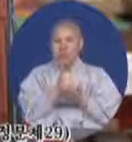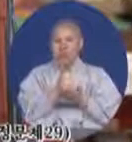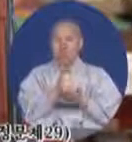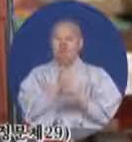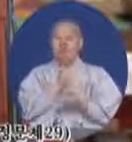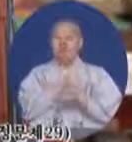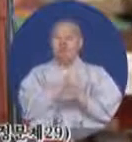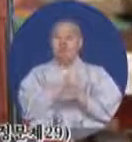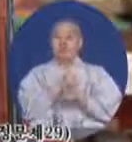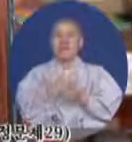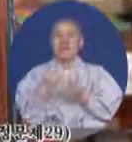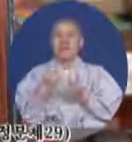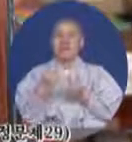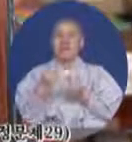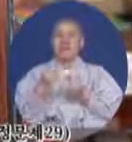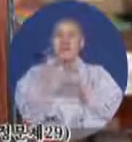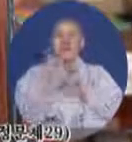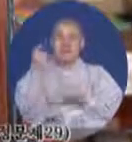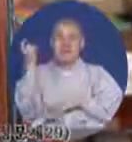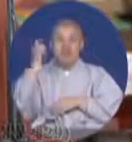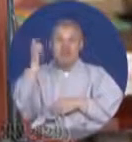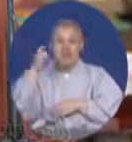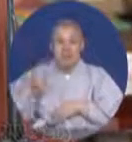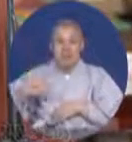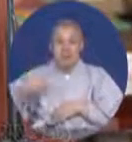아, 이런 본문을 듣고도 몰라요.